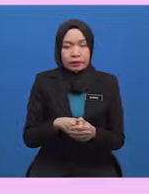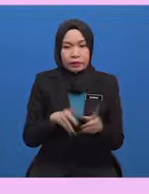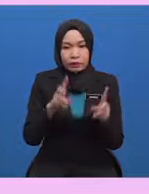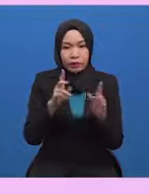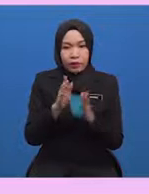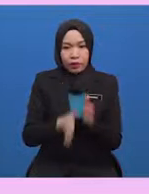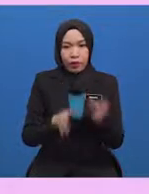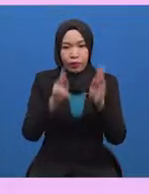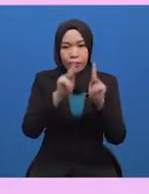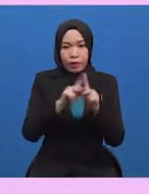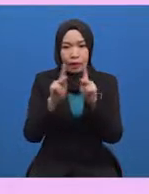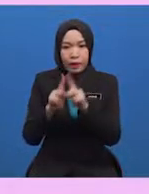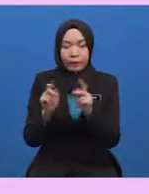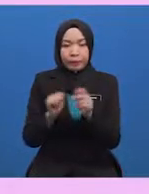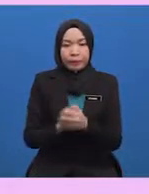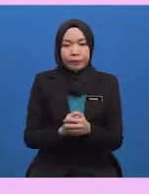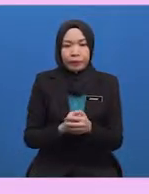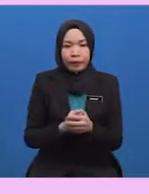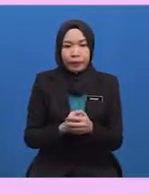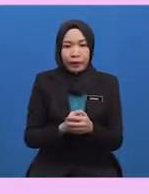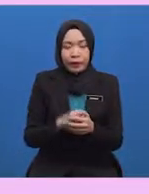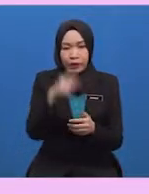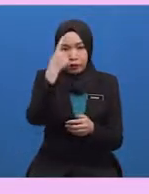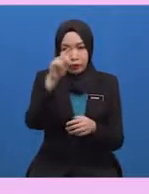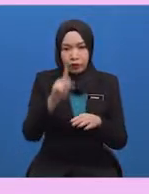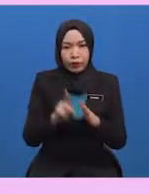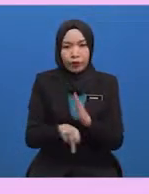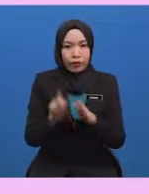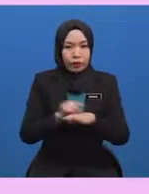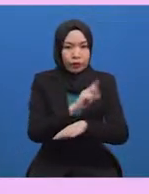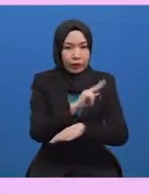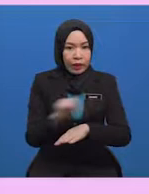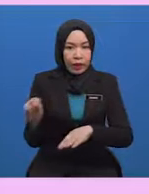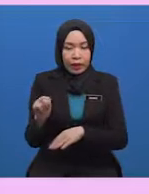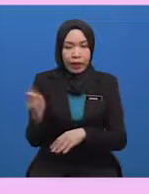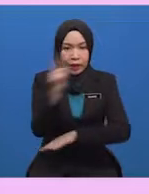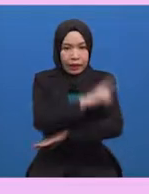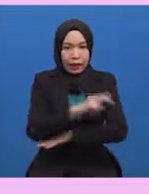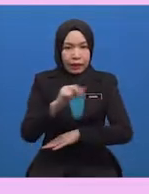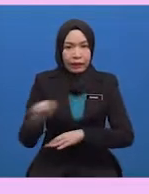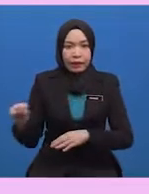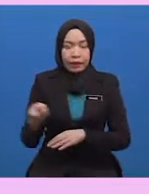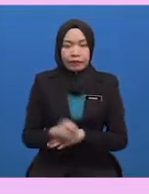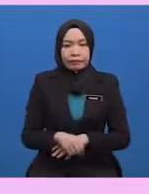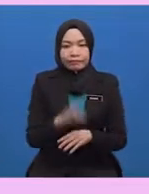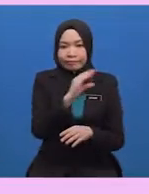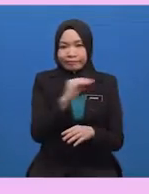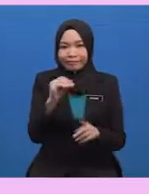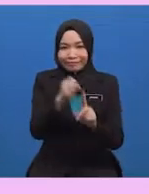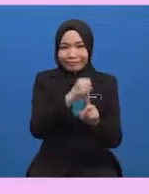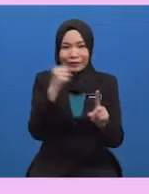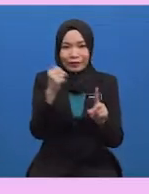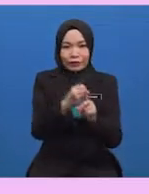mereka. Keenam, perubahan pembangunan sosioekonomi di desa dan seterusnya